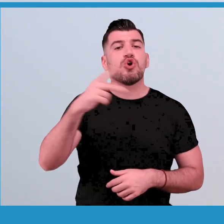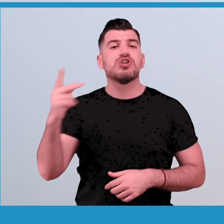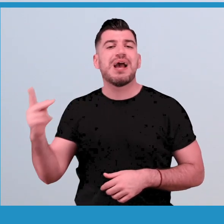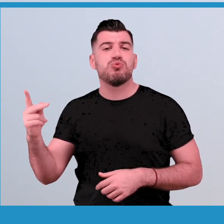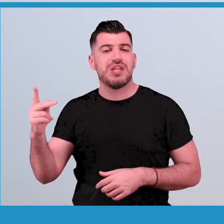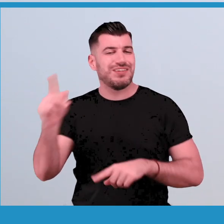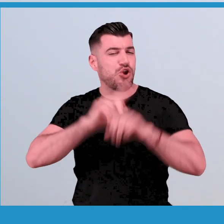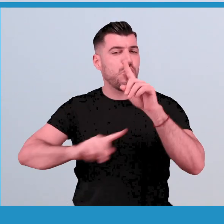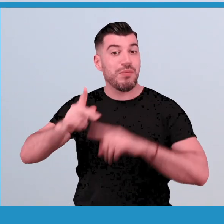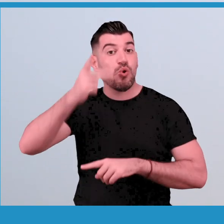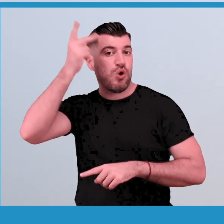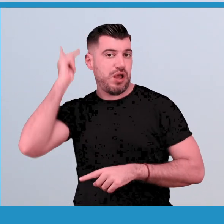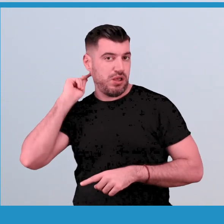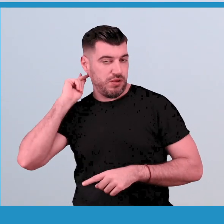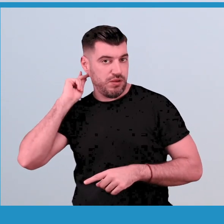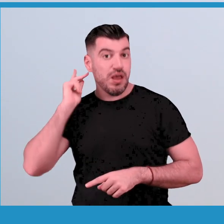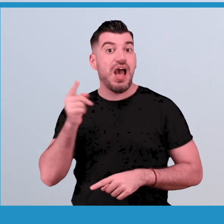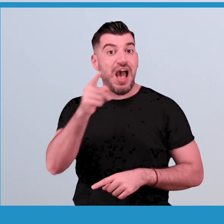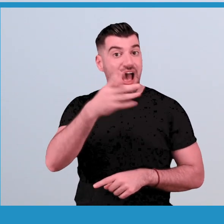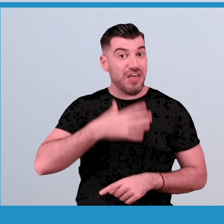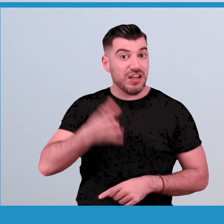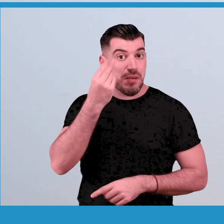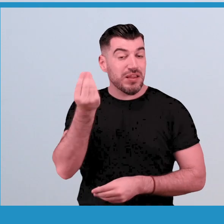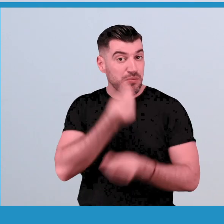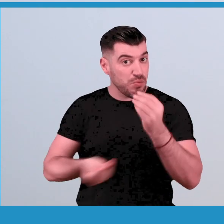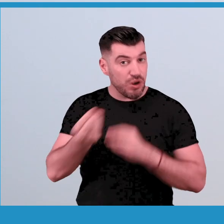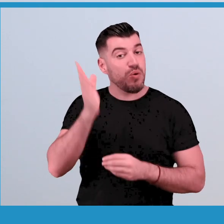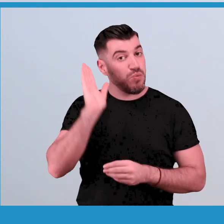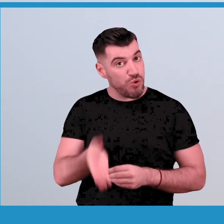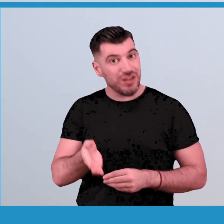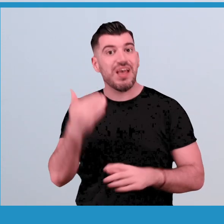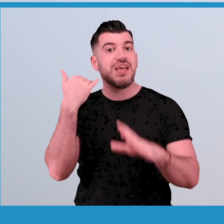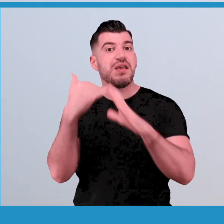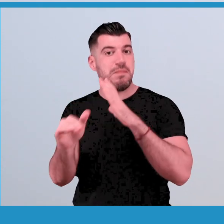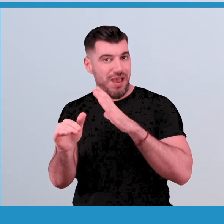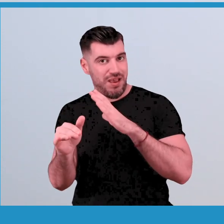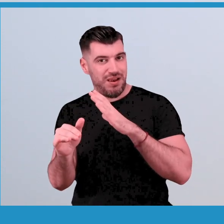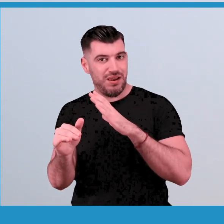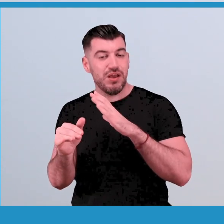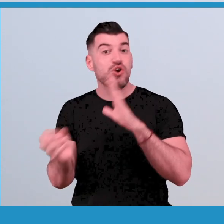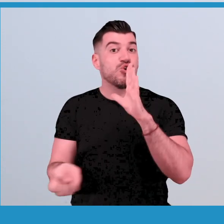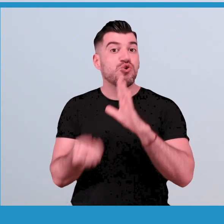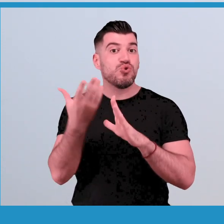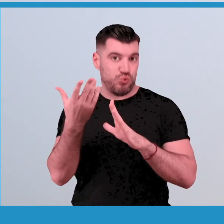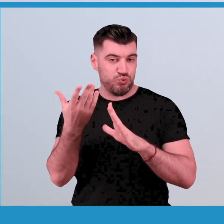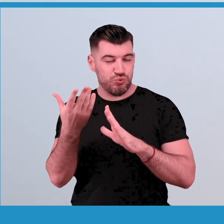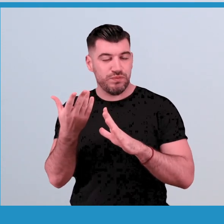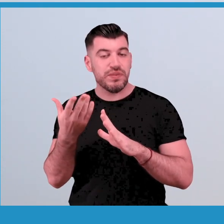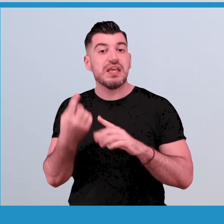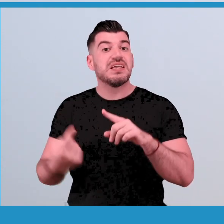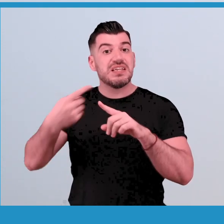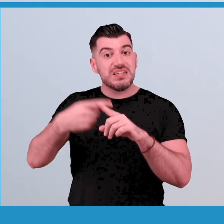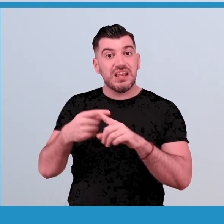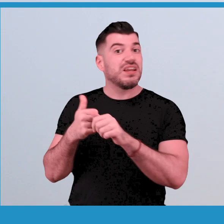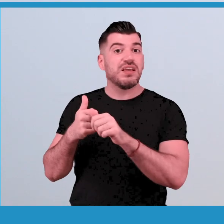Καπουτζίδης. Για περισσότερα, μην ξεχνάτε να γραφτείτε στο newsletter μας, να κάνετε like και follow στα